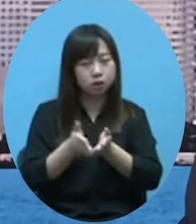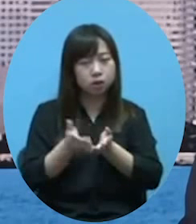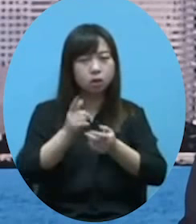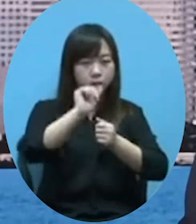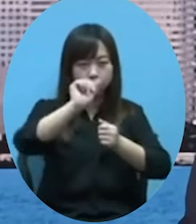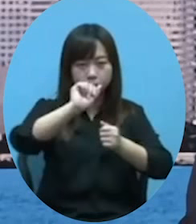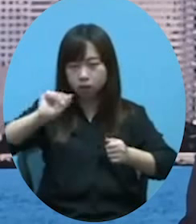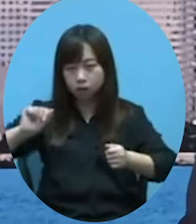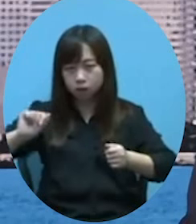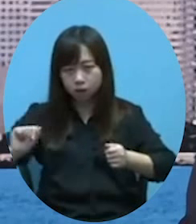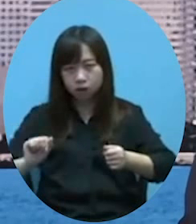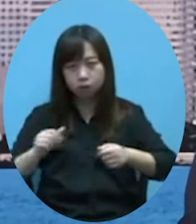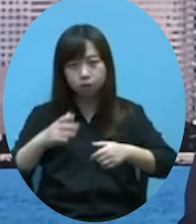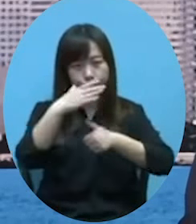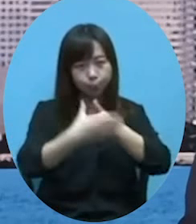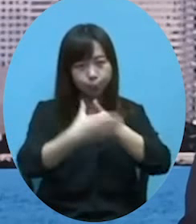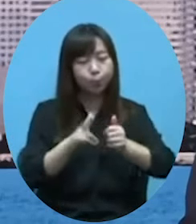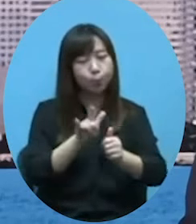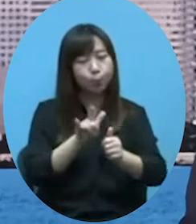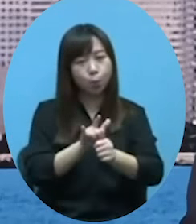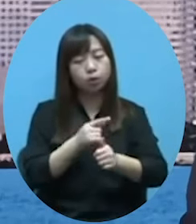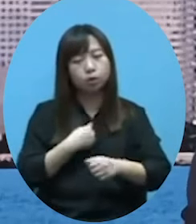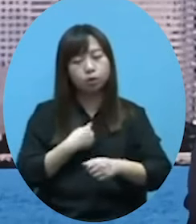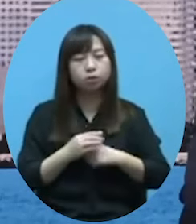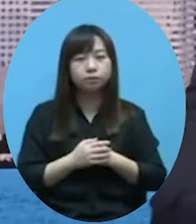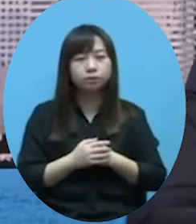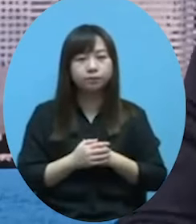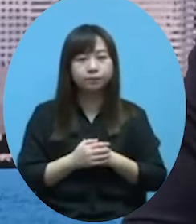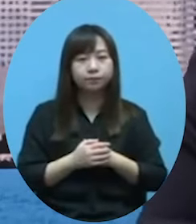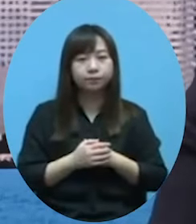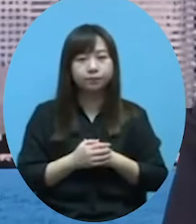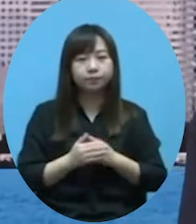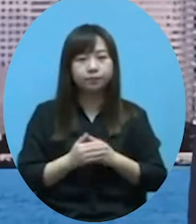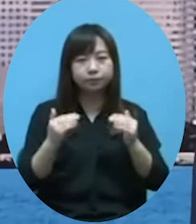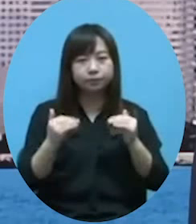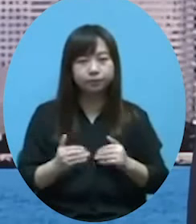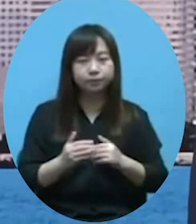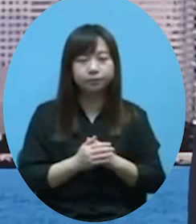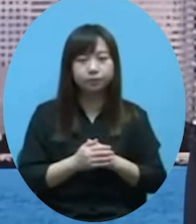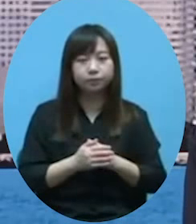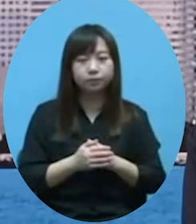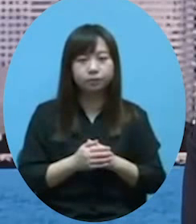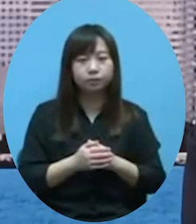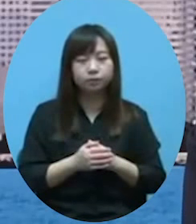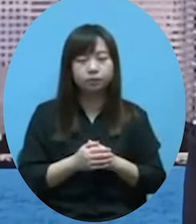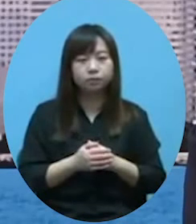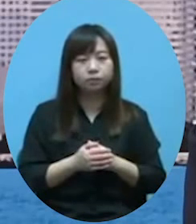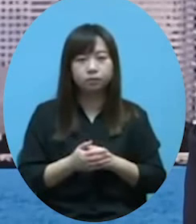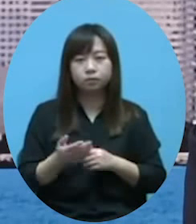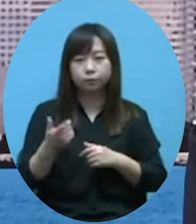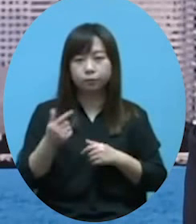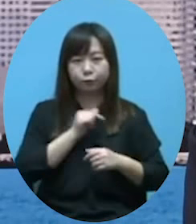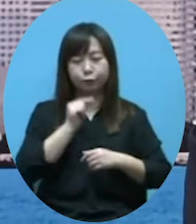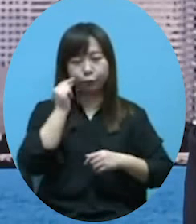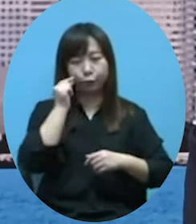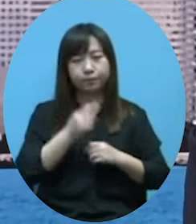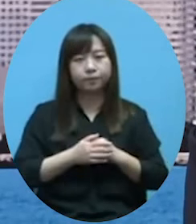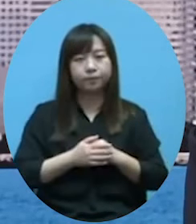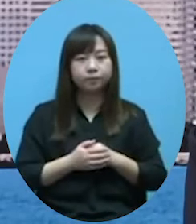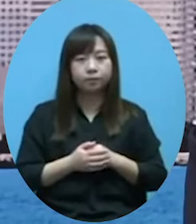地方足夠的保護衣物等等下一位後面灰色衫那位女士